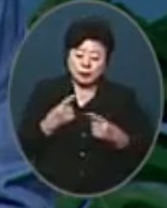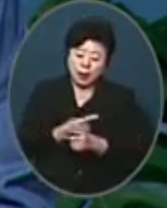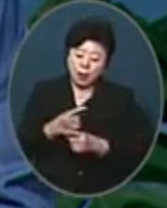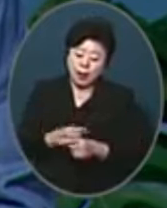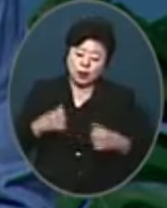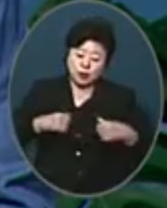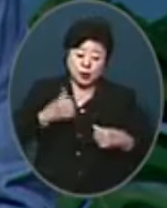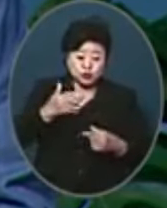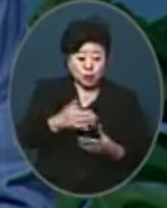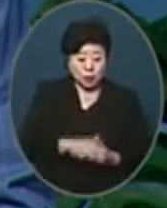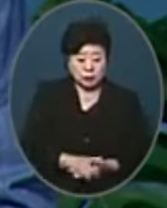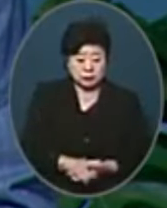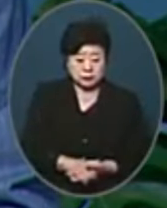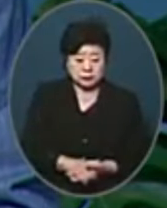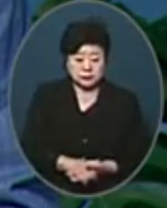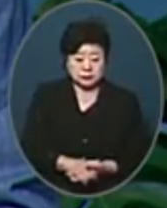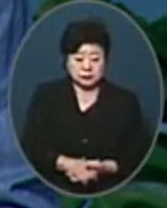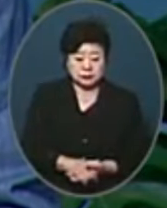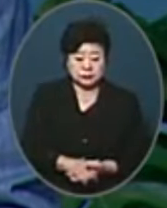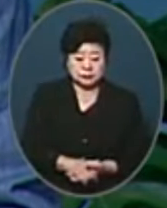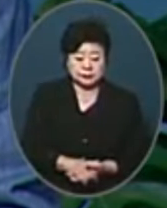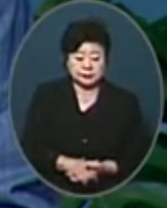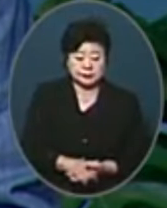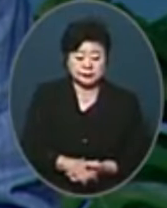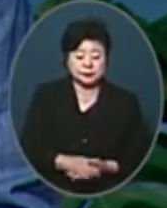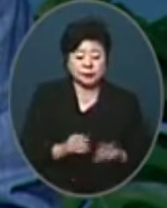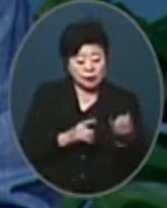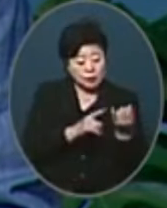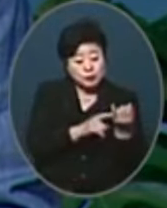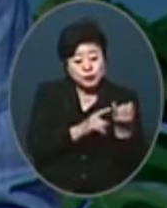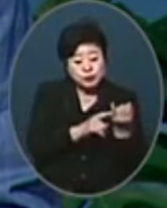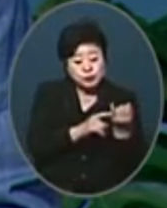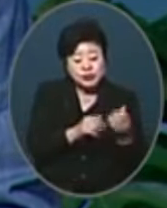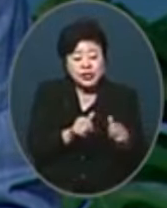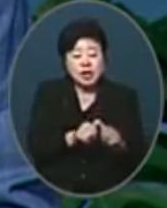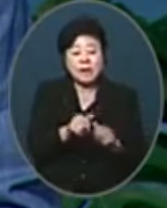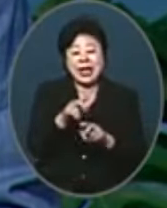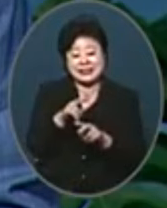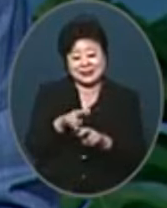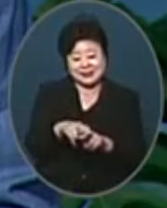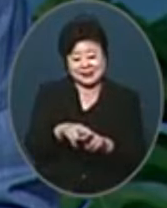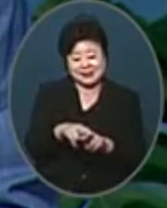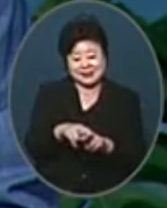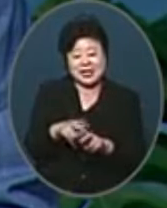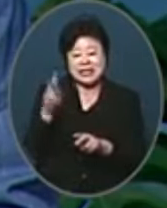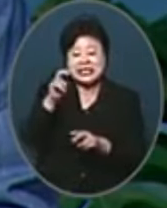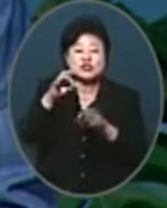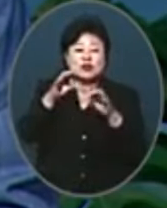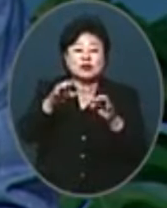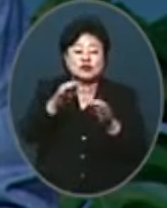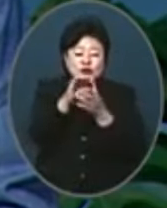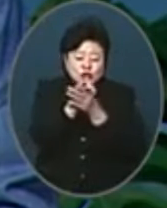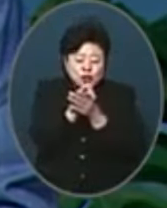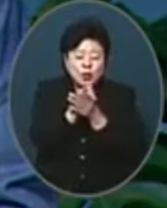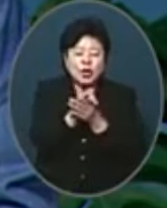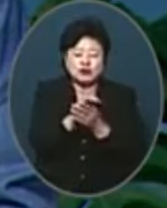입혀주고 그러고 아내 옆에 앉아가지고서 찬송가 불러주고 기도하고.